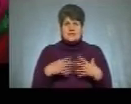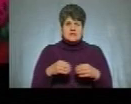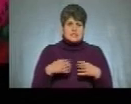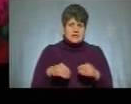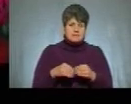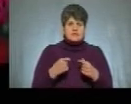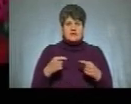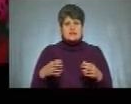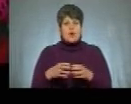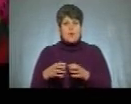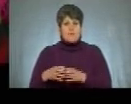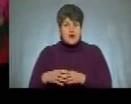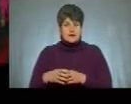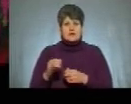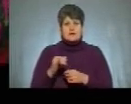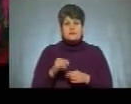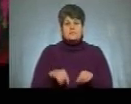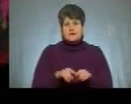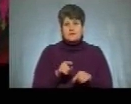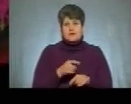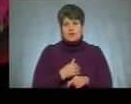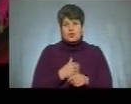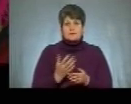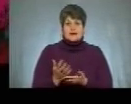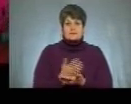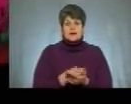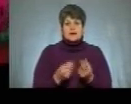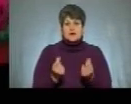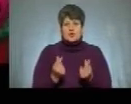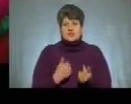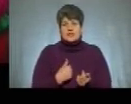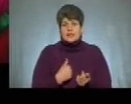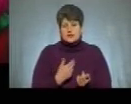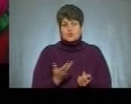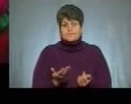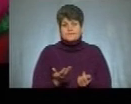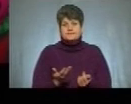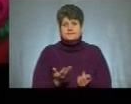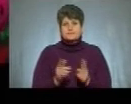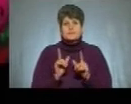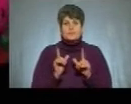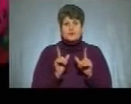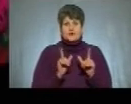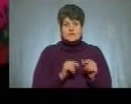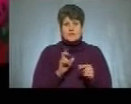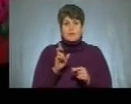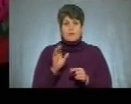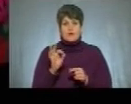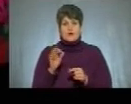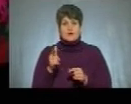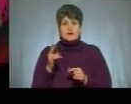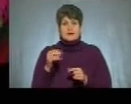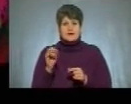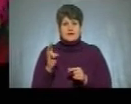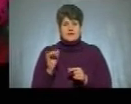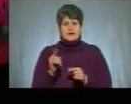різні компанії. І таким чином ми хочемо назбирати кошти на нашу поїздку в Богданівку.